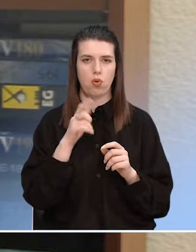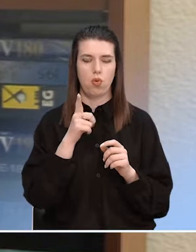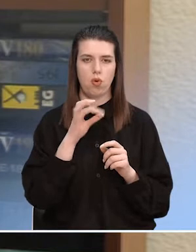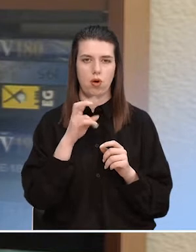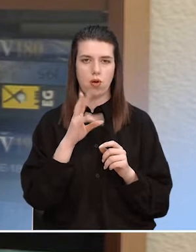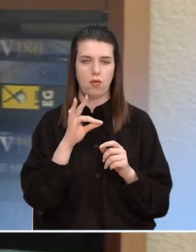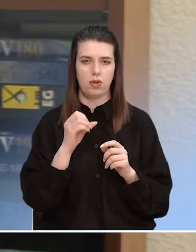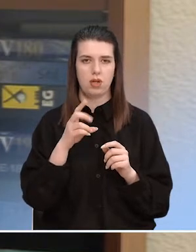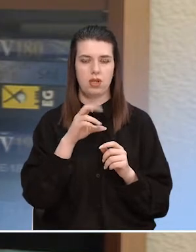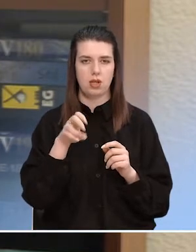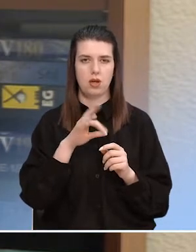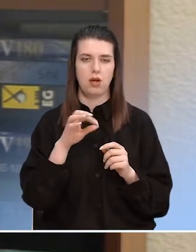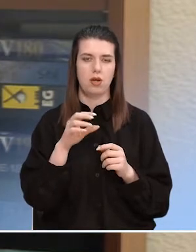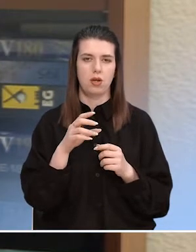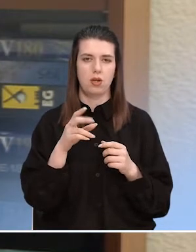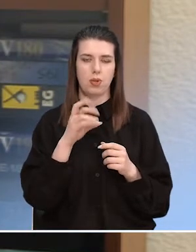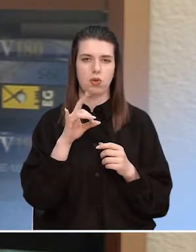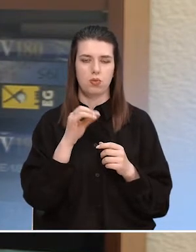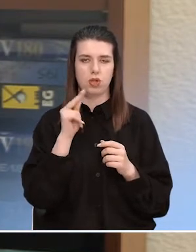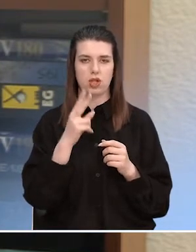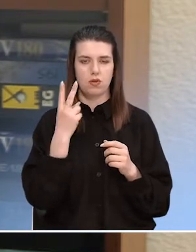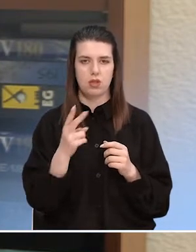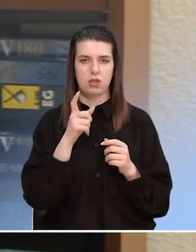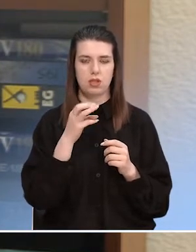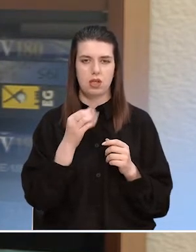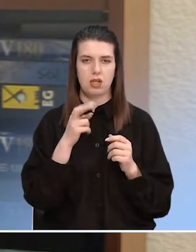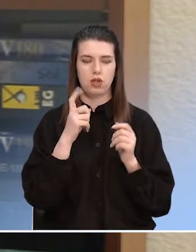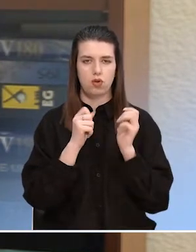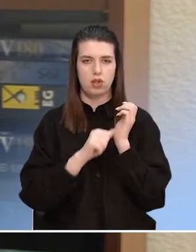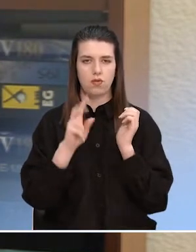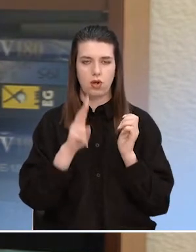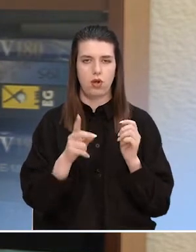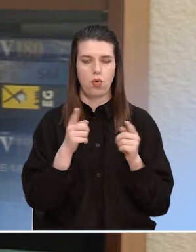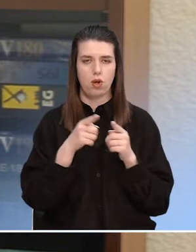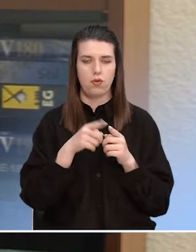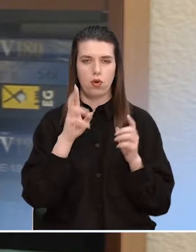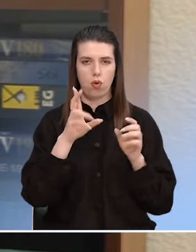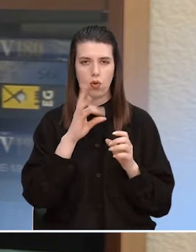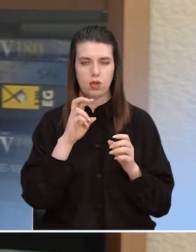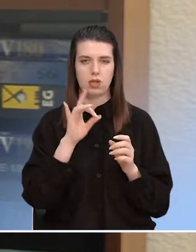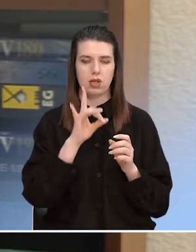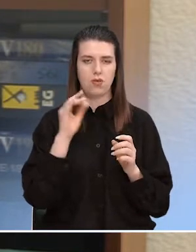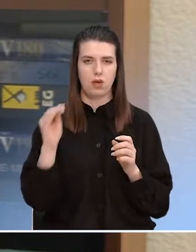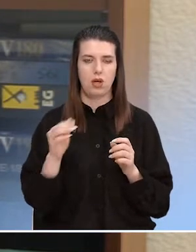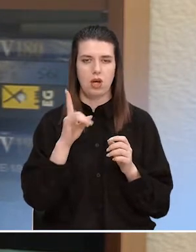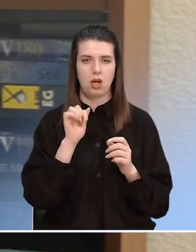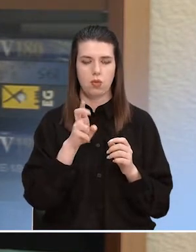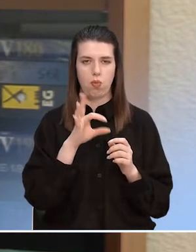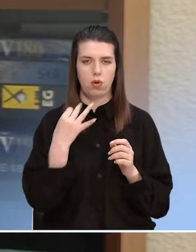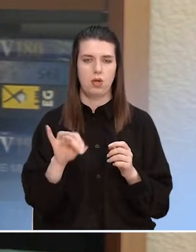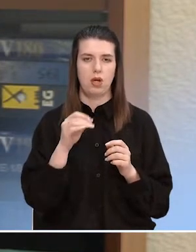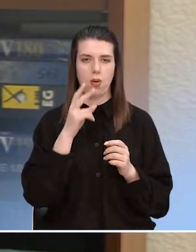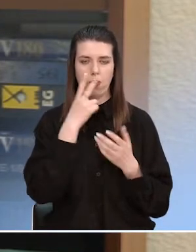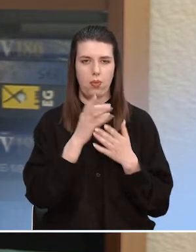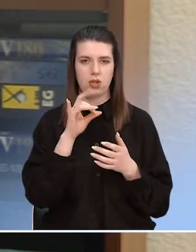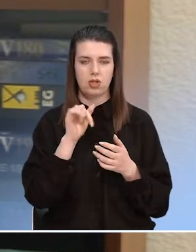возбуждено уголовное дело по признакам преступления предусмотренного частью 2 статьи 162 уголовного кодекса российской федерации